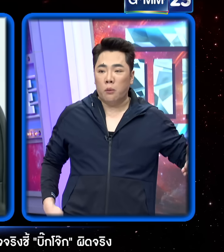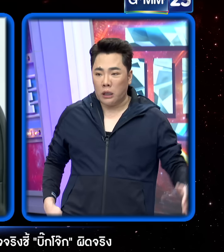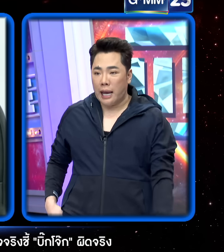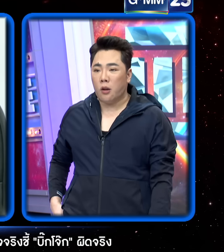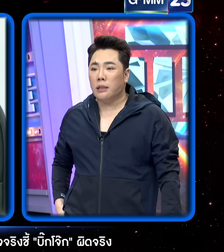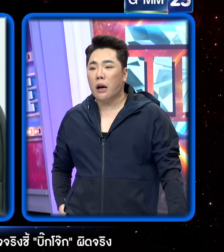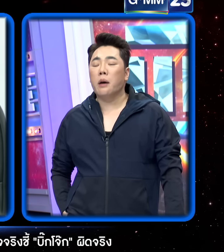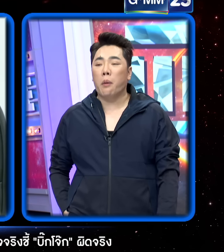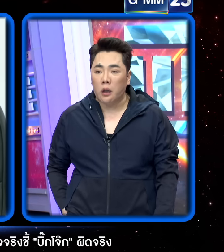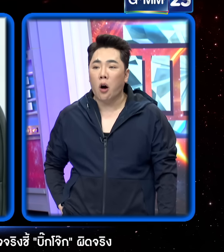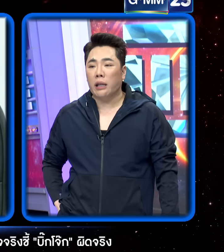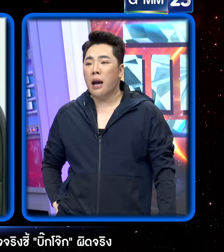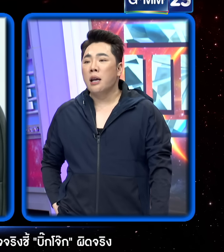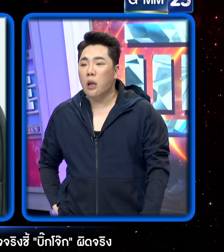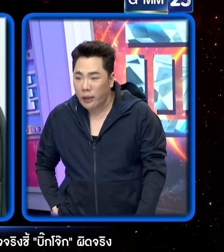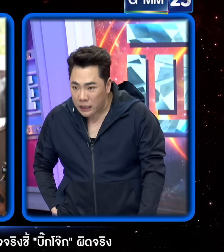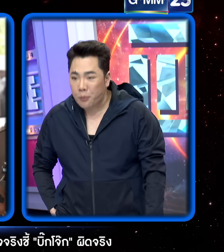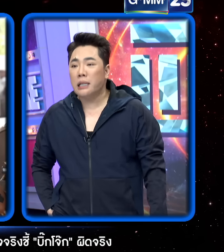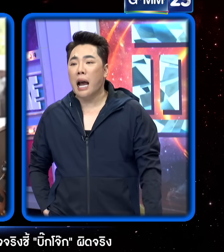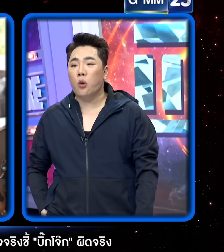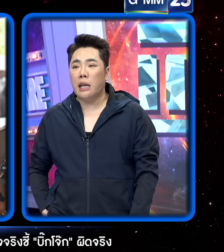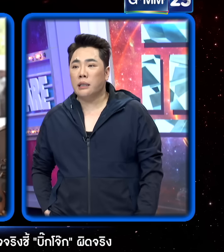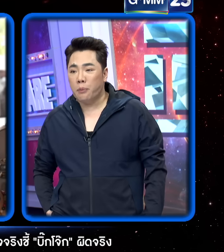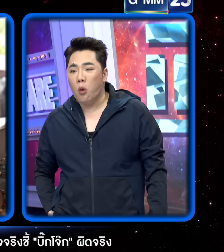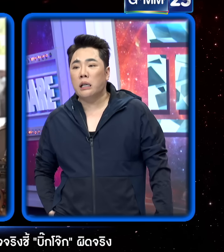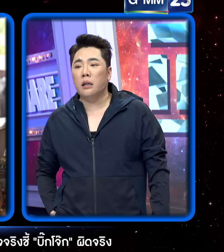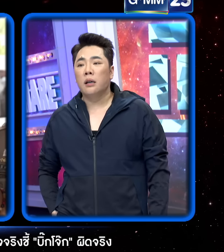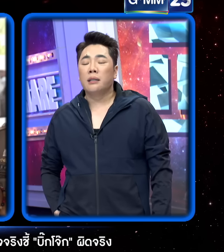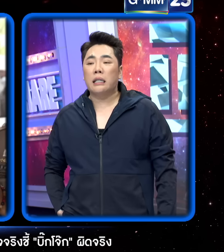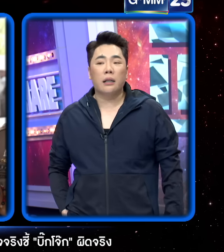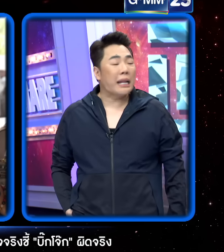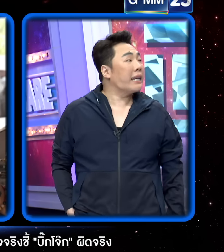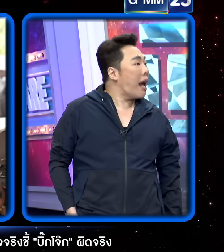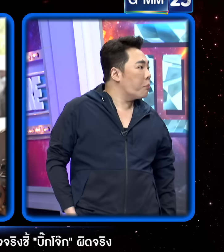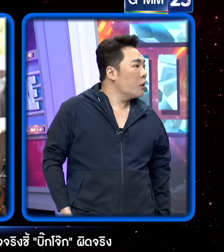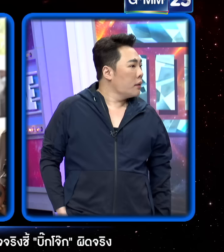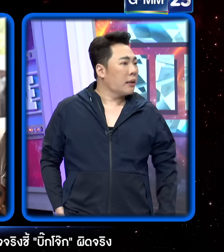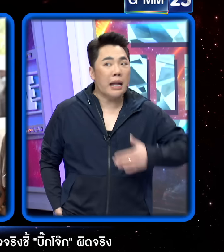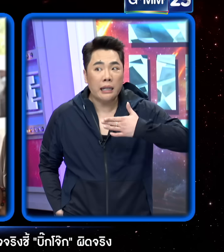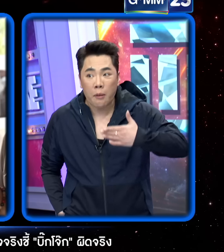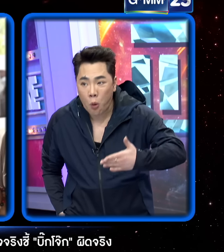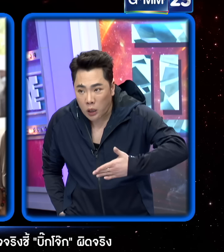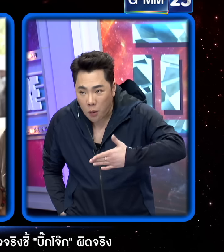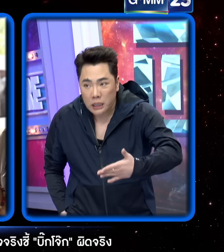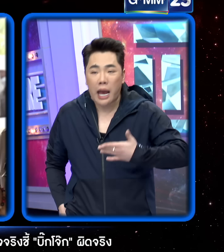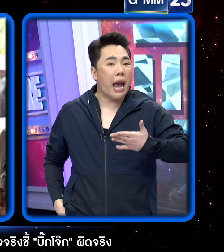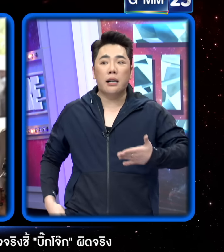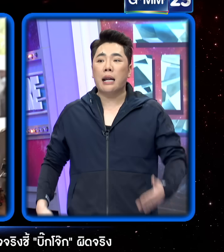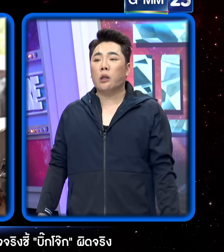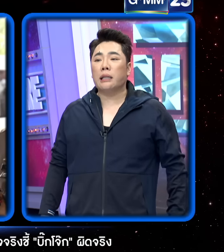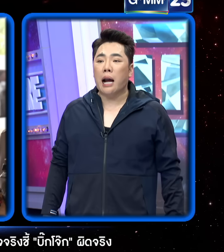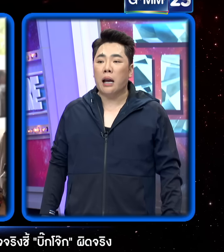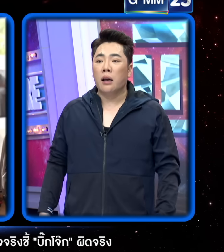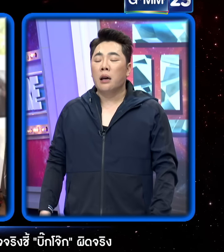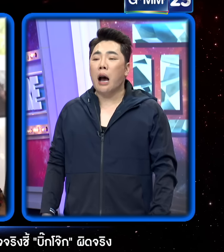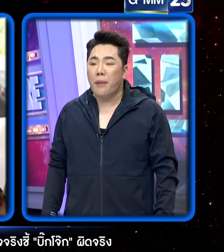างพลตำรวจเอกต่อศักดิ์ก็คือผบ.ตร.เนี่ยในวันที่10เมษายนเนี่ย 10:30 น.จะเชิญทนายตั้ ม ทนายตั้มผู้ที่ออกมาแฉเรื่อง